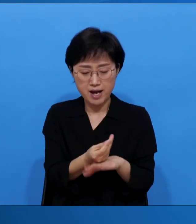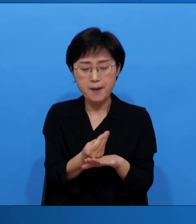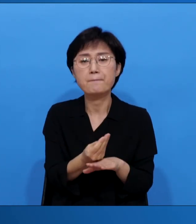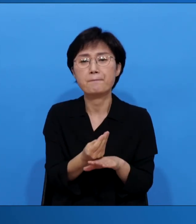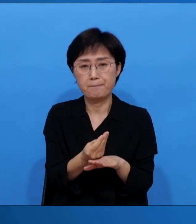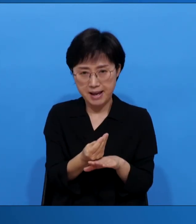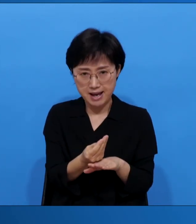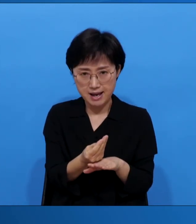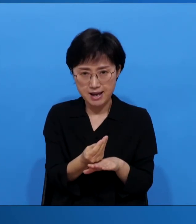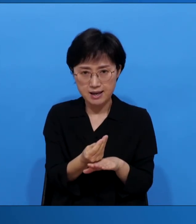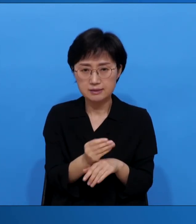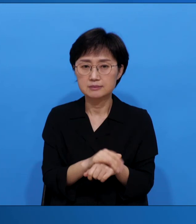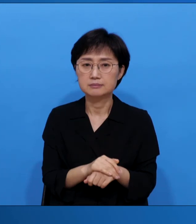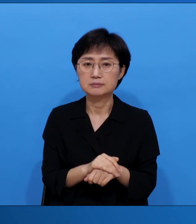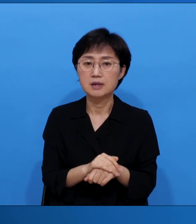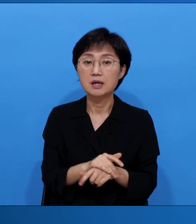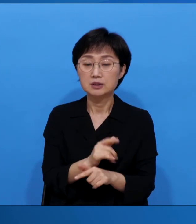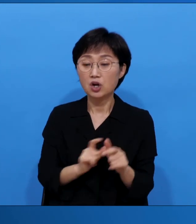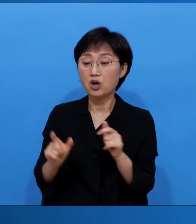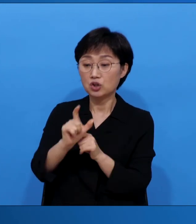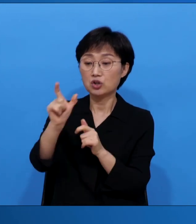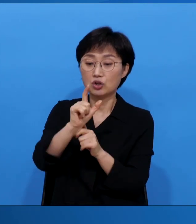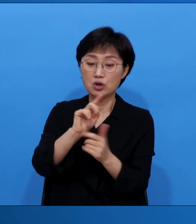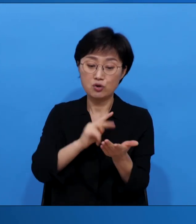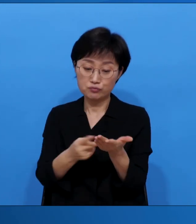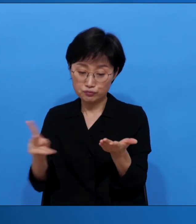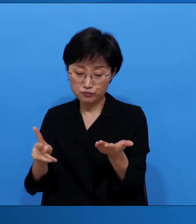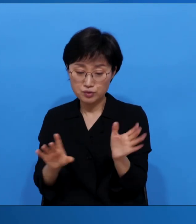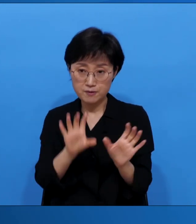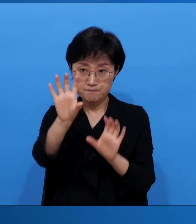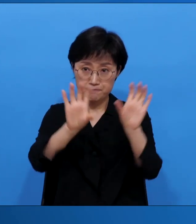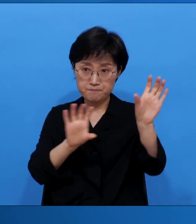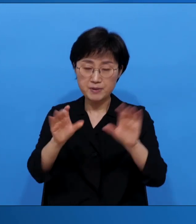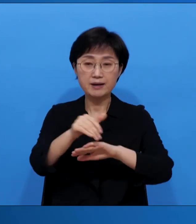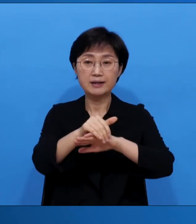많은 언어권 번역의 찬양이 위아에 올라갑니다.